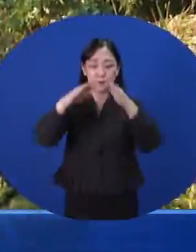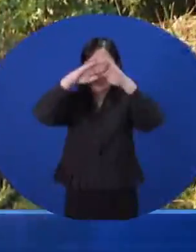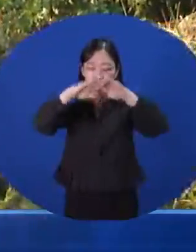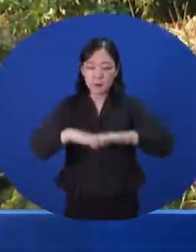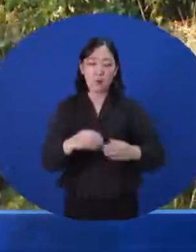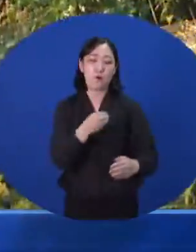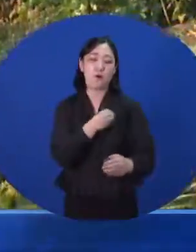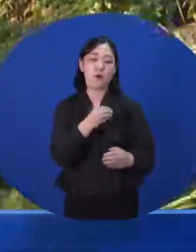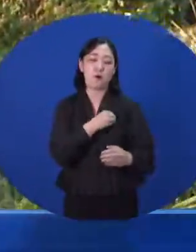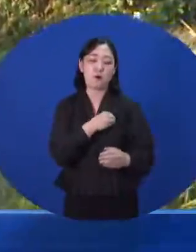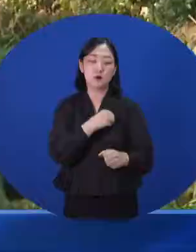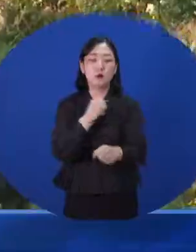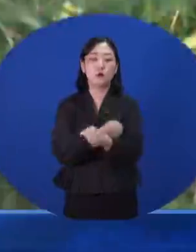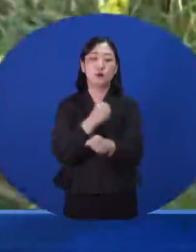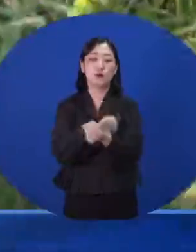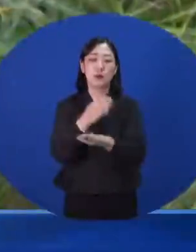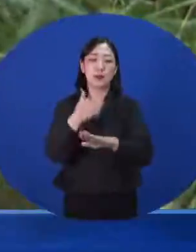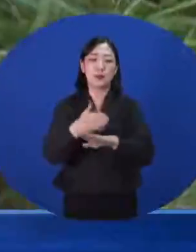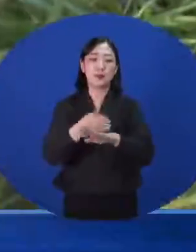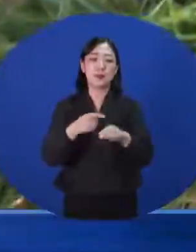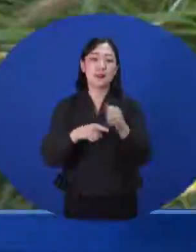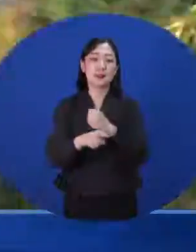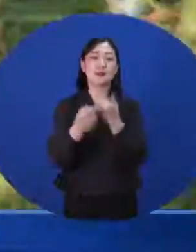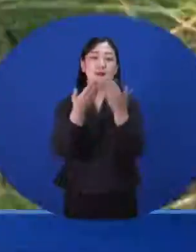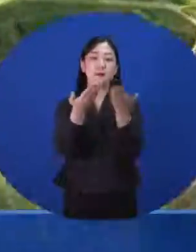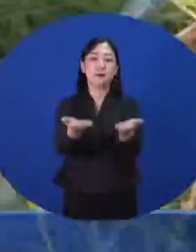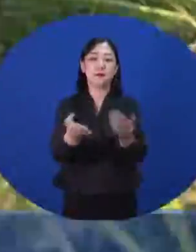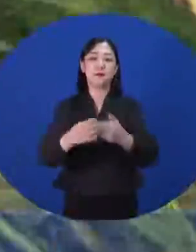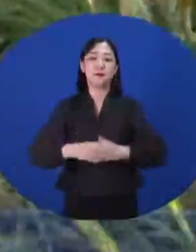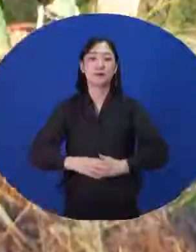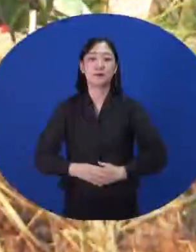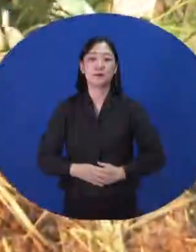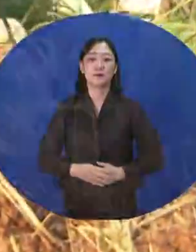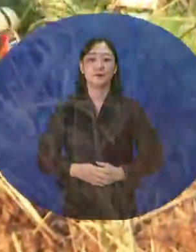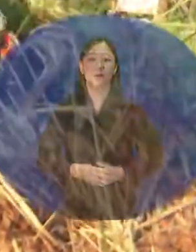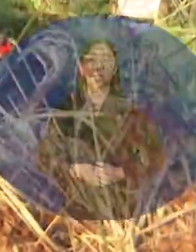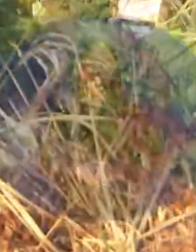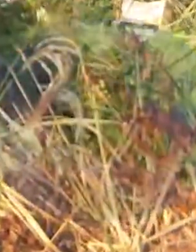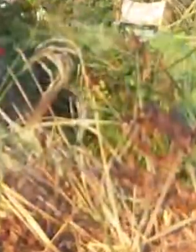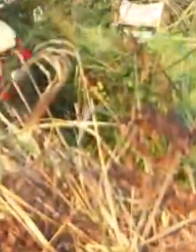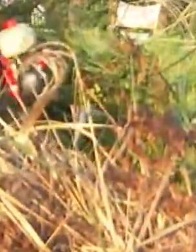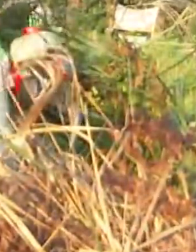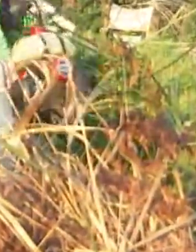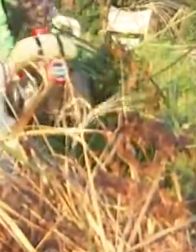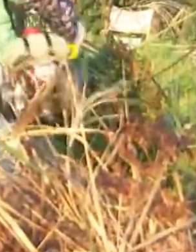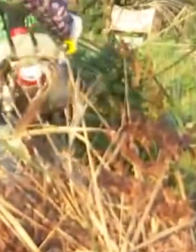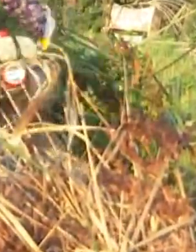벌초봉사활동과 합동 제례를 올리는 회원들의 노고에 감사의 뜻을 표했습니다.